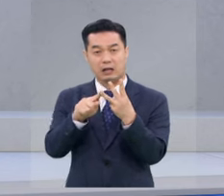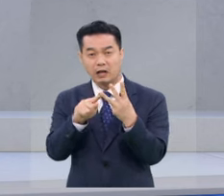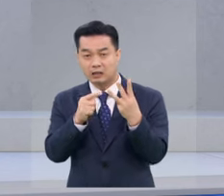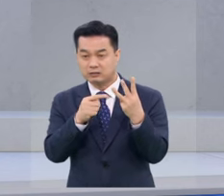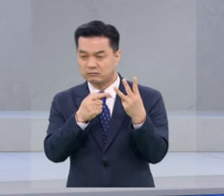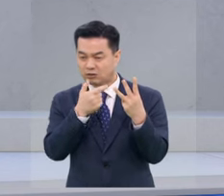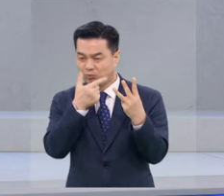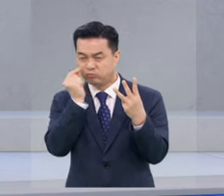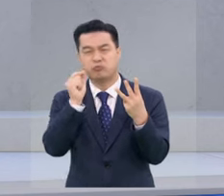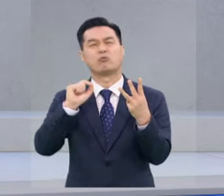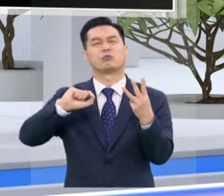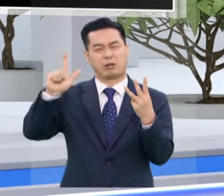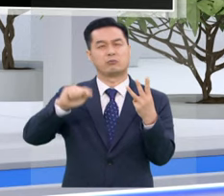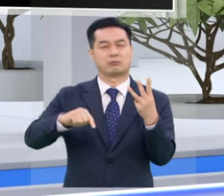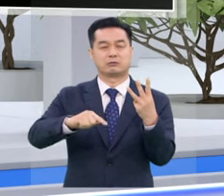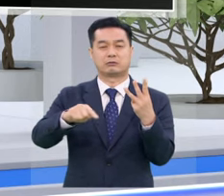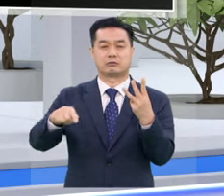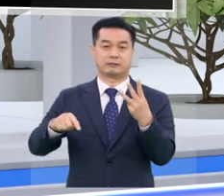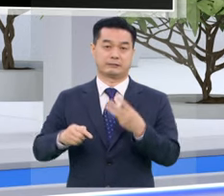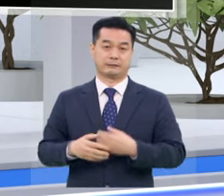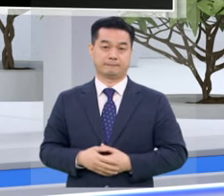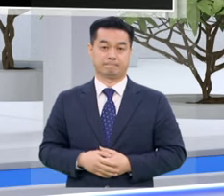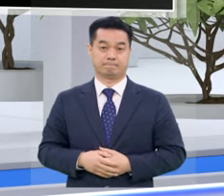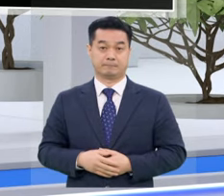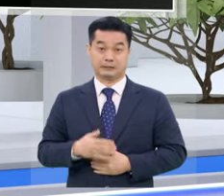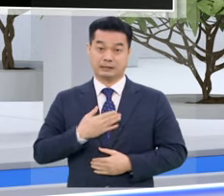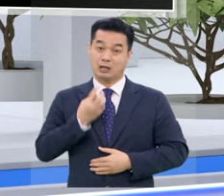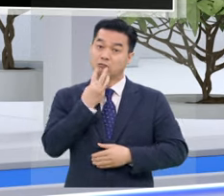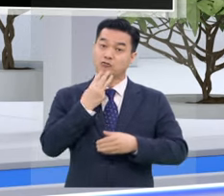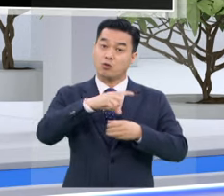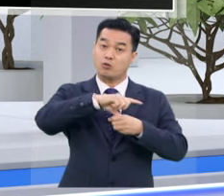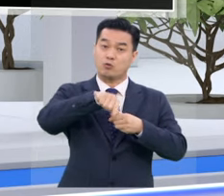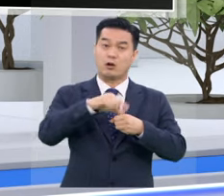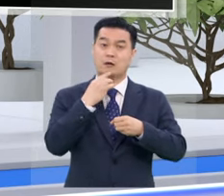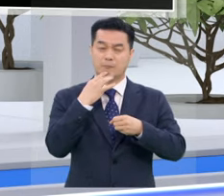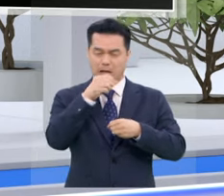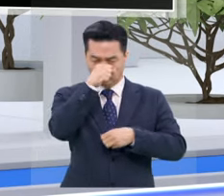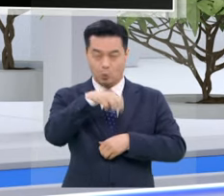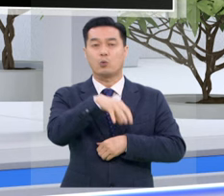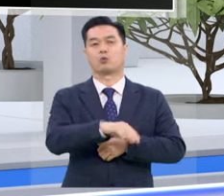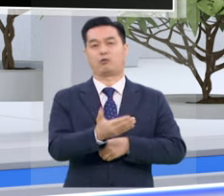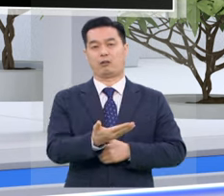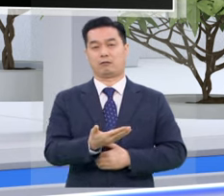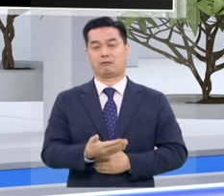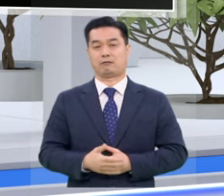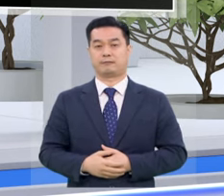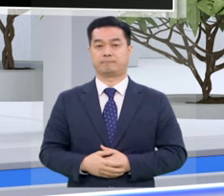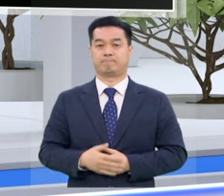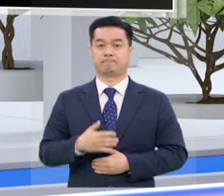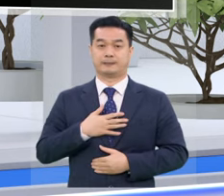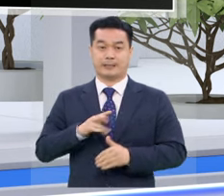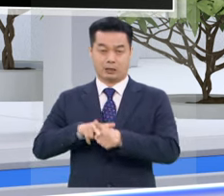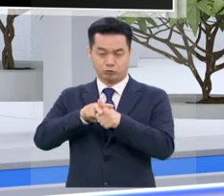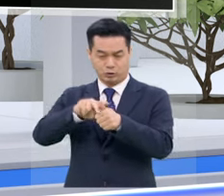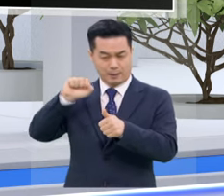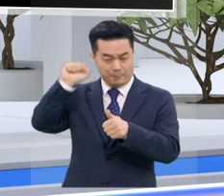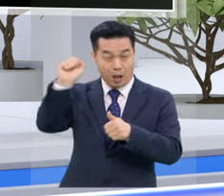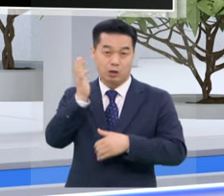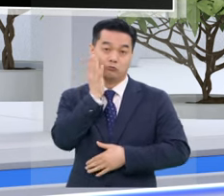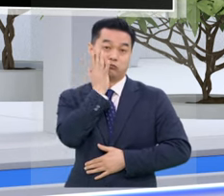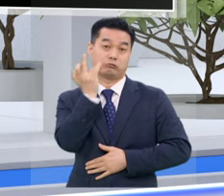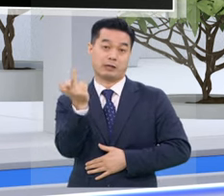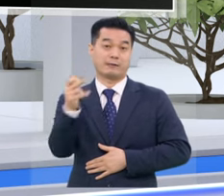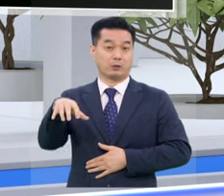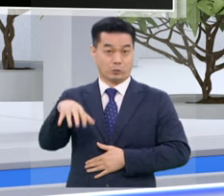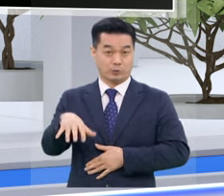거의 없습니다 대한민국은 수도권 공화국이 됐습니다 제가 출사표를 던진 울산은